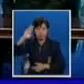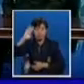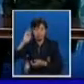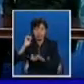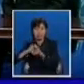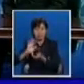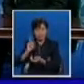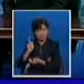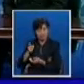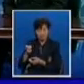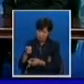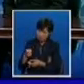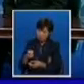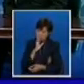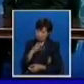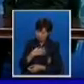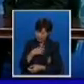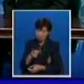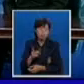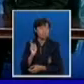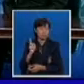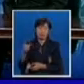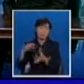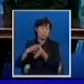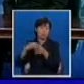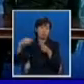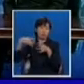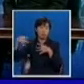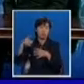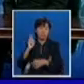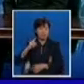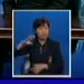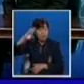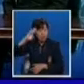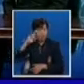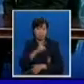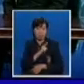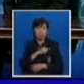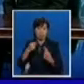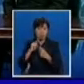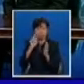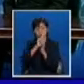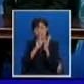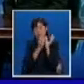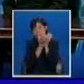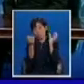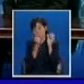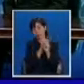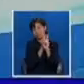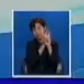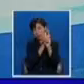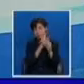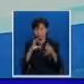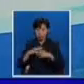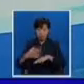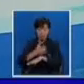านก็ไม่ควรจะเกี่ยวนะครับเพราะว่าอันนี้คือบทบาทของกองทัพที่จะต้องปฏิบัติตามรัฐธรรมนูญนะครับส่วนการเมืองเนี่ย